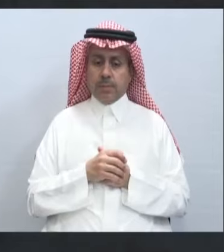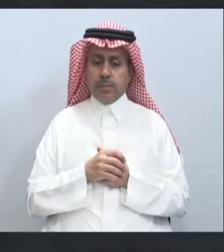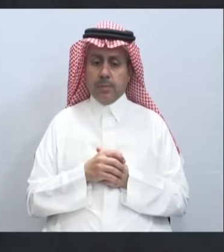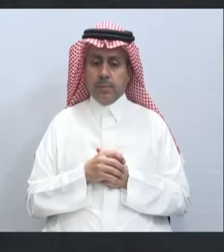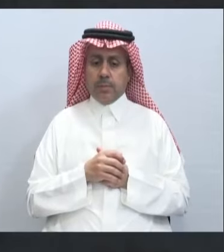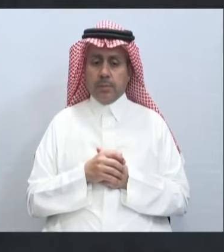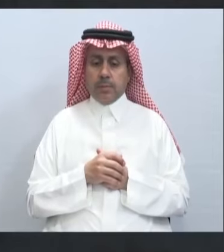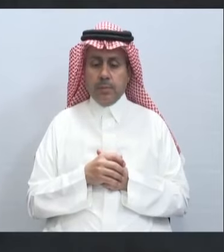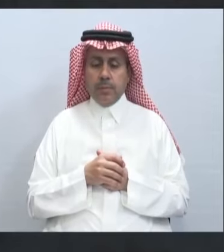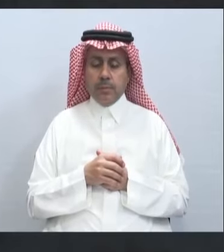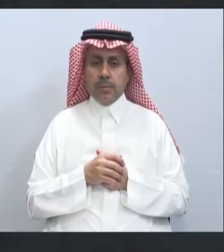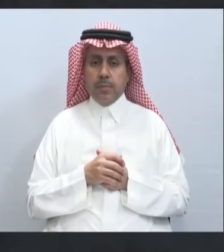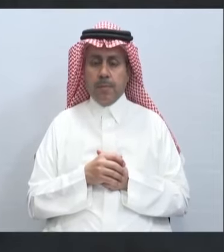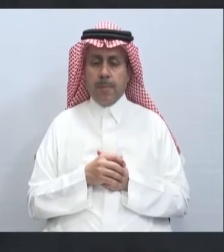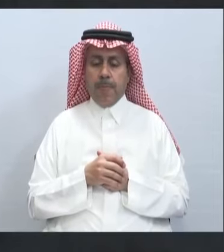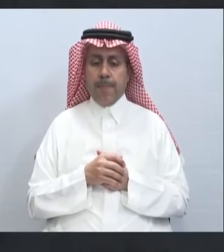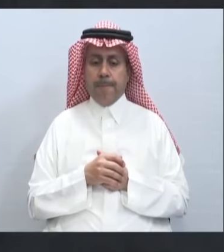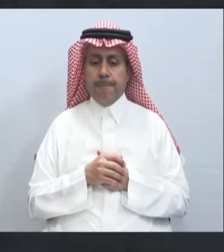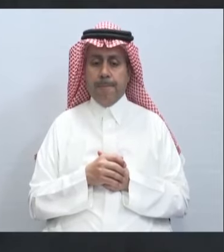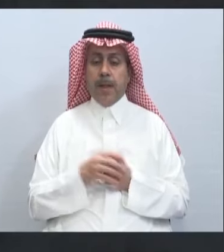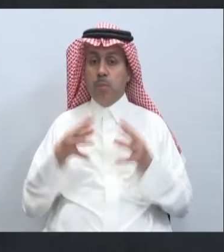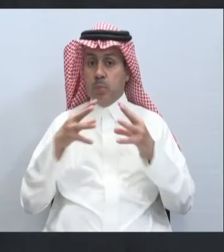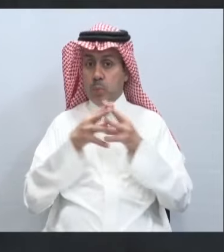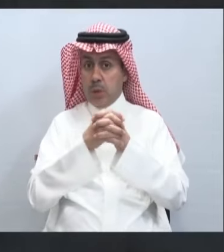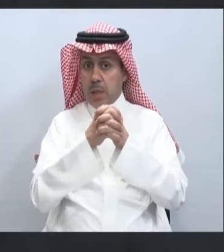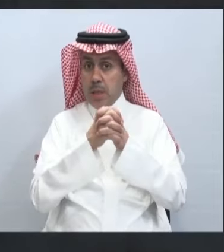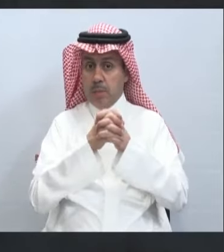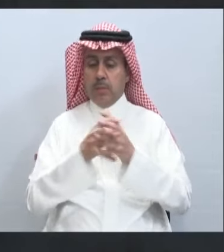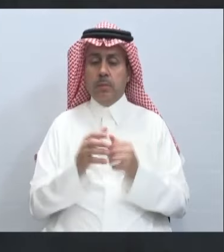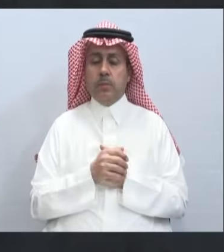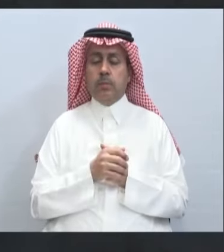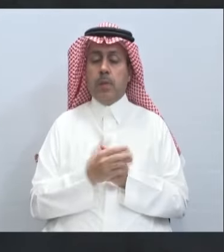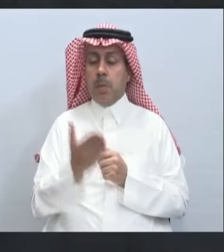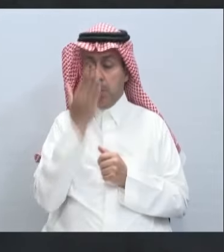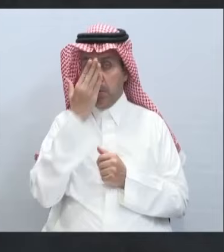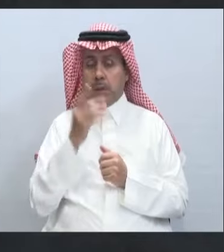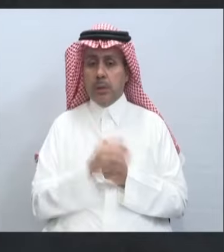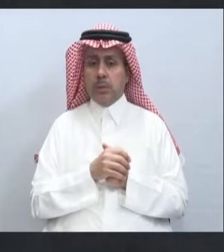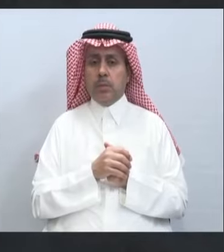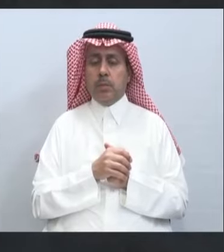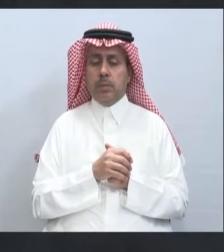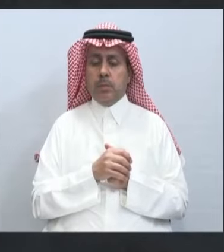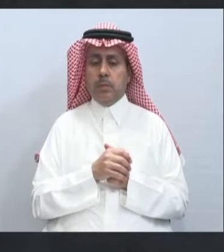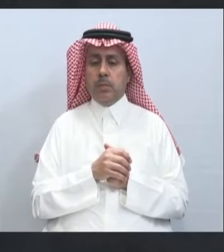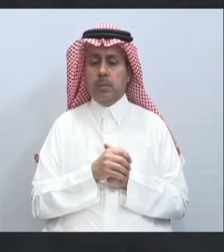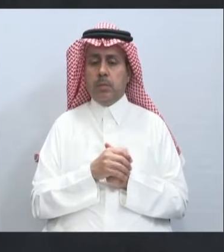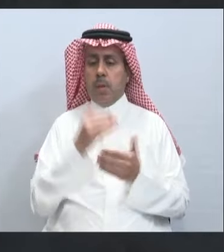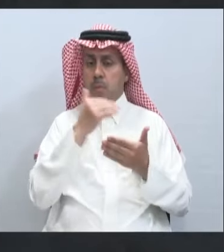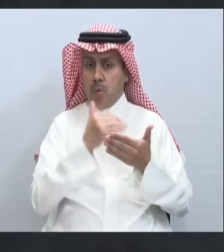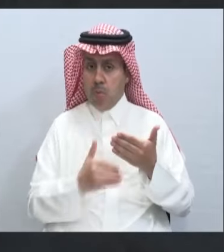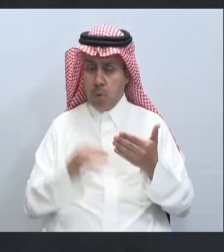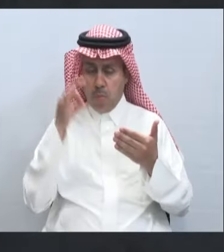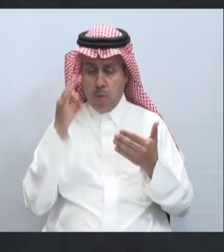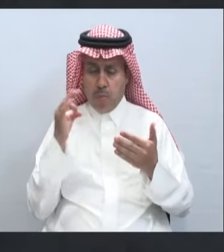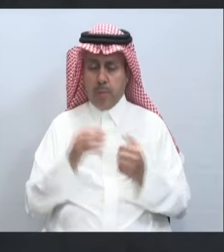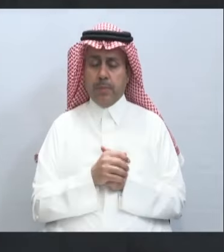الاحكام فهما صحيحا لانها متعلقه بالعبادات بغير ذلك من الامور المهمه